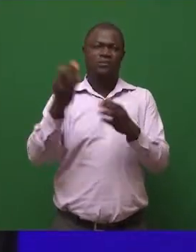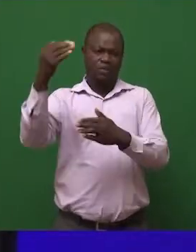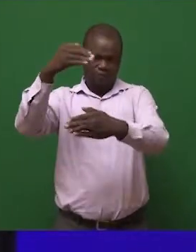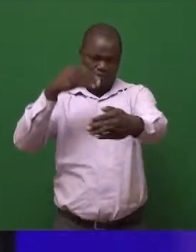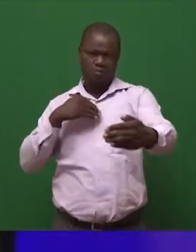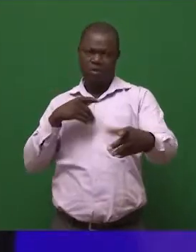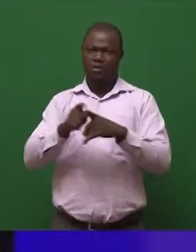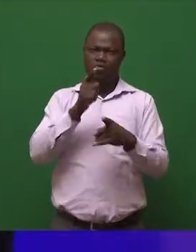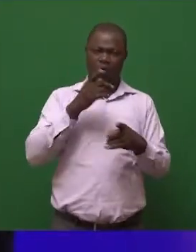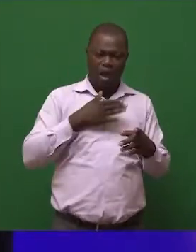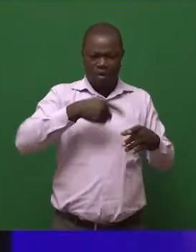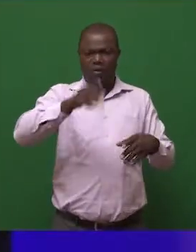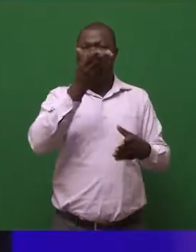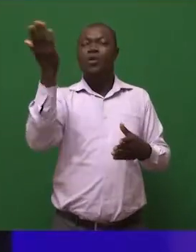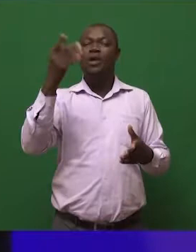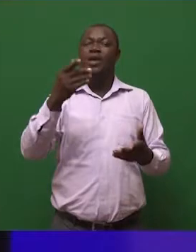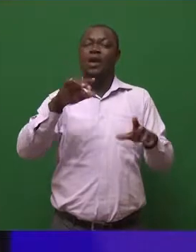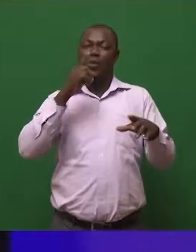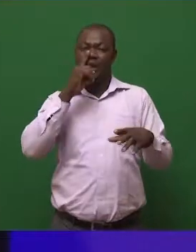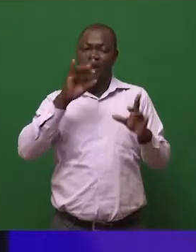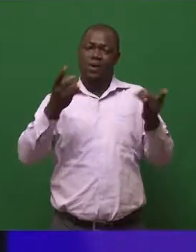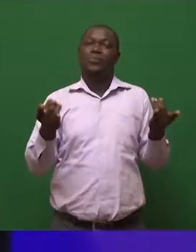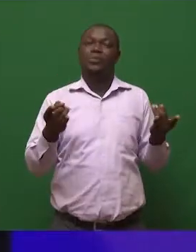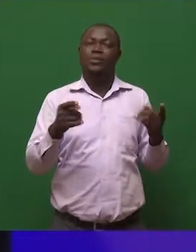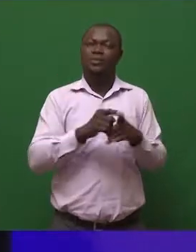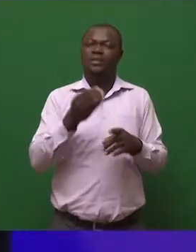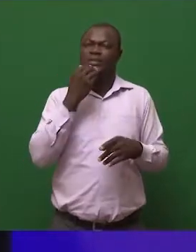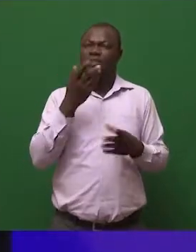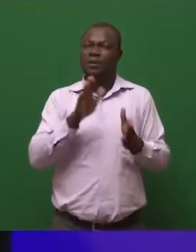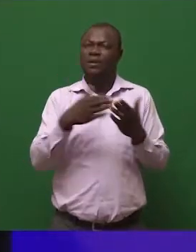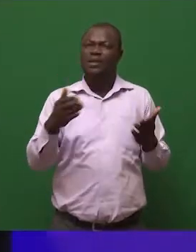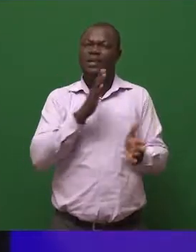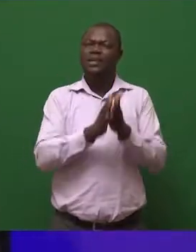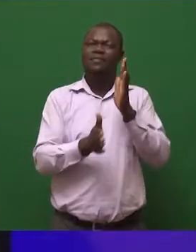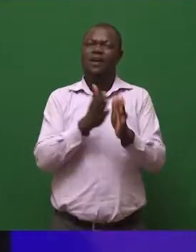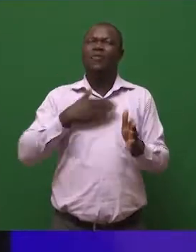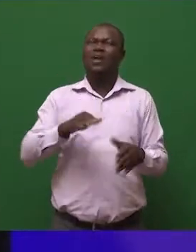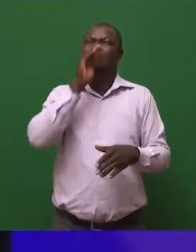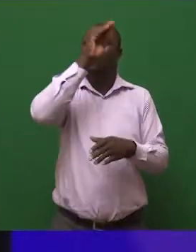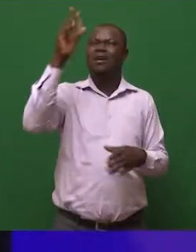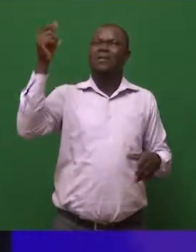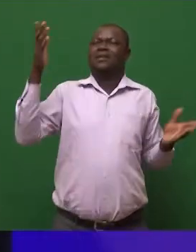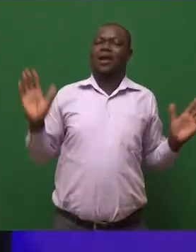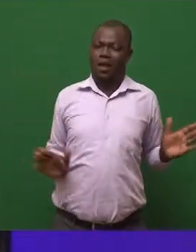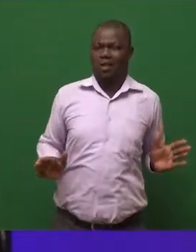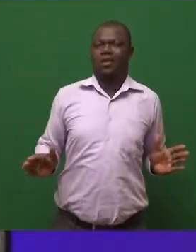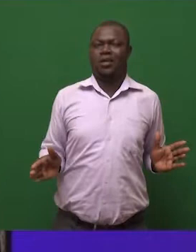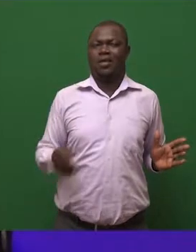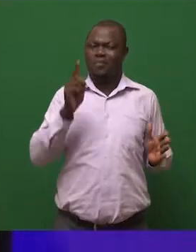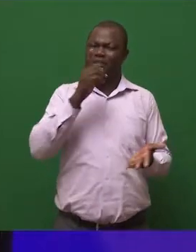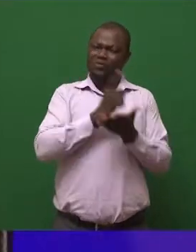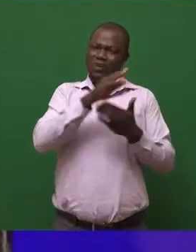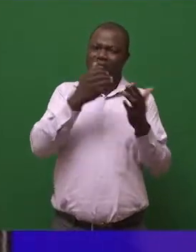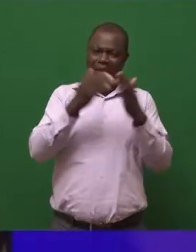chiko planai zvemuda kuenda kupi rini nguvai ko zvoonetsa here hazvidi foreign currency zvinhu zvakadai